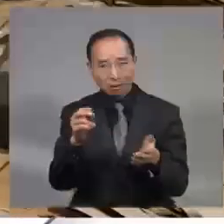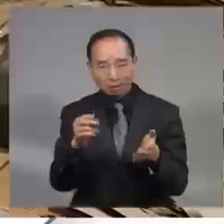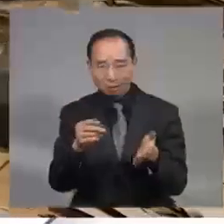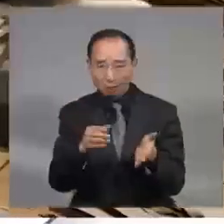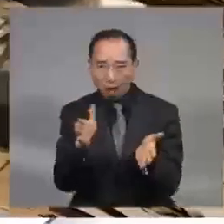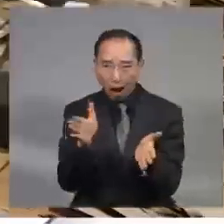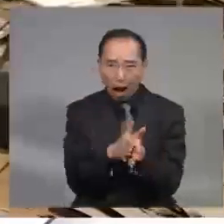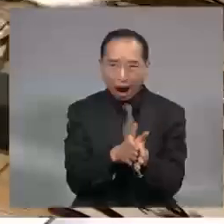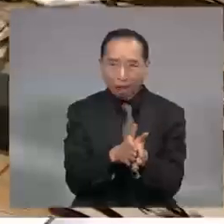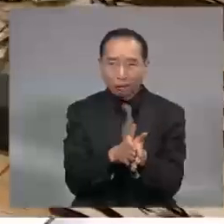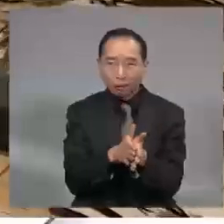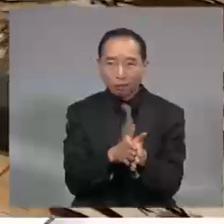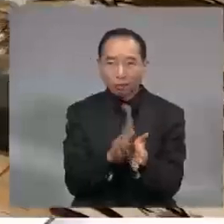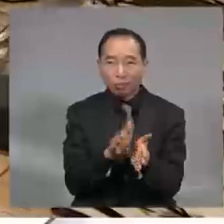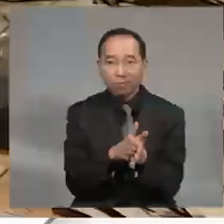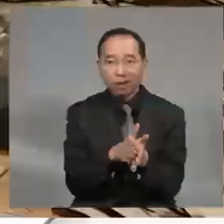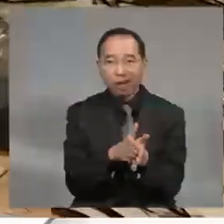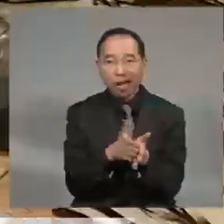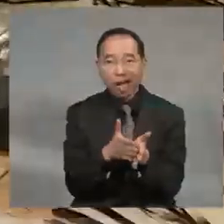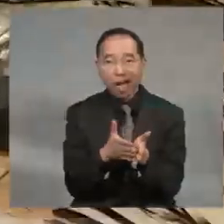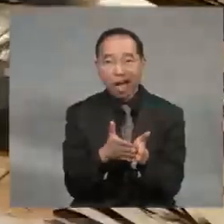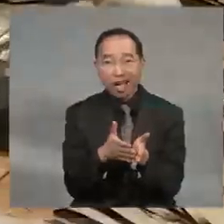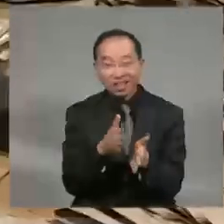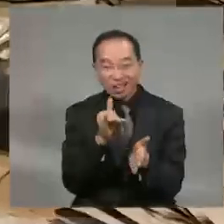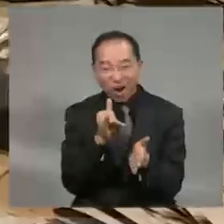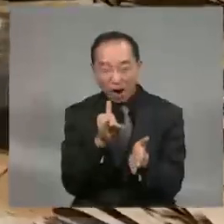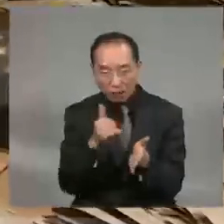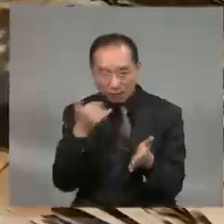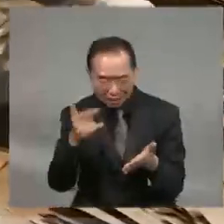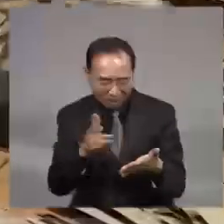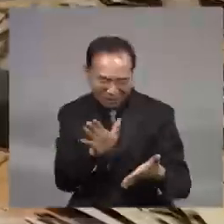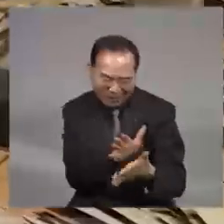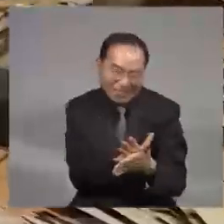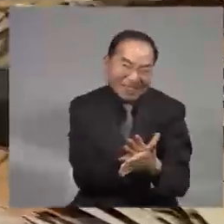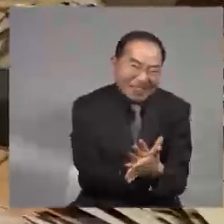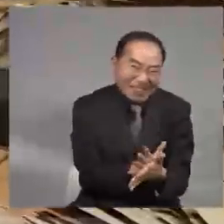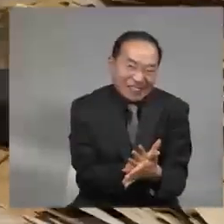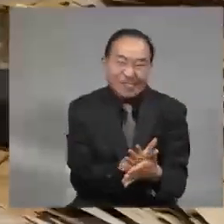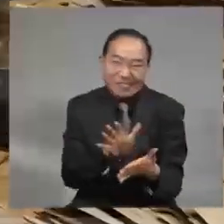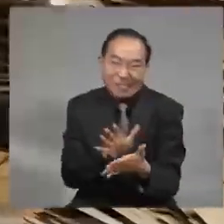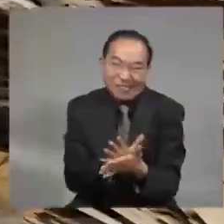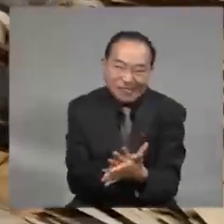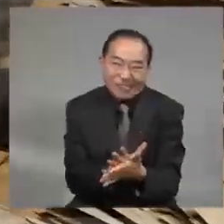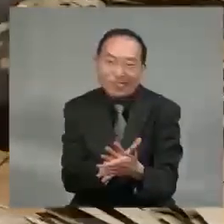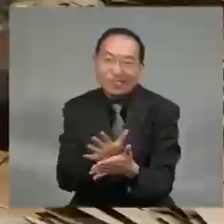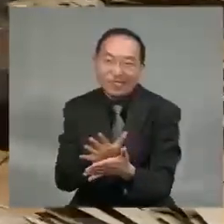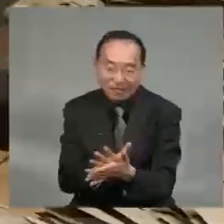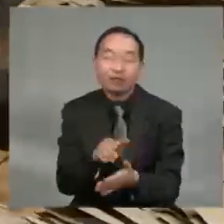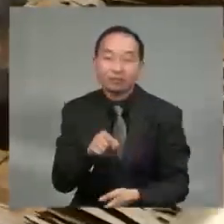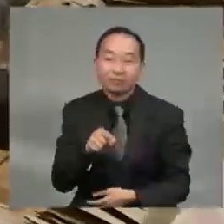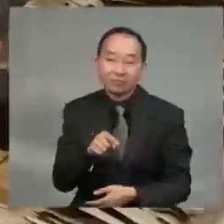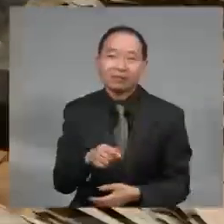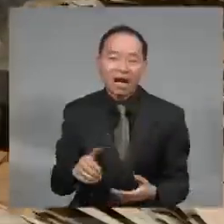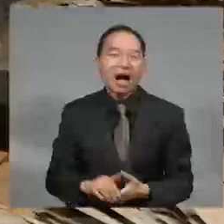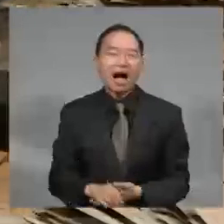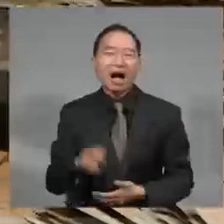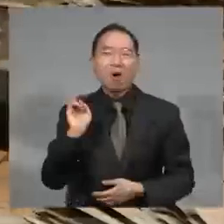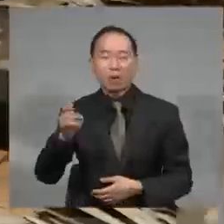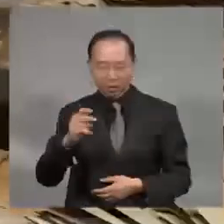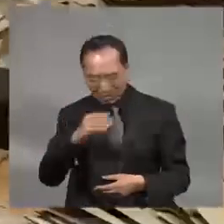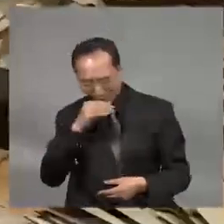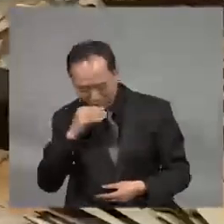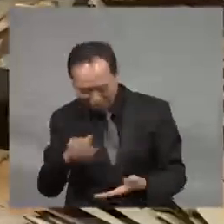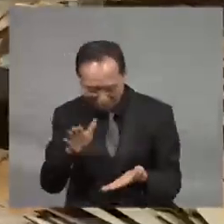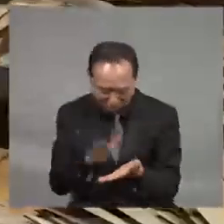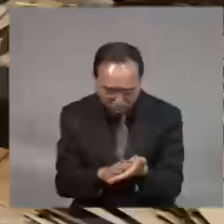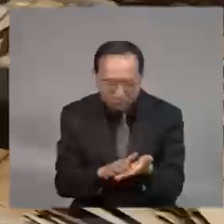봉투가 나오는 경우에는 저 과정에서 저렇게 다시 정확하게 붙여주실 수 있습니다. 예. 아, 스티커를 제대로 붙이지 않은 유권자의 봉투가 발견이